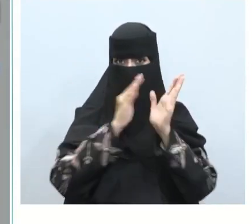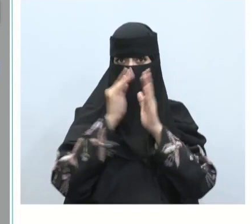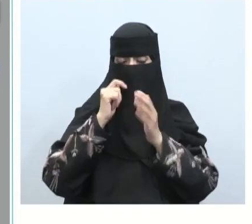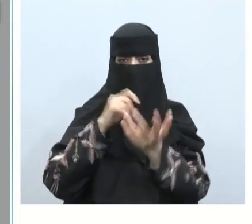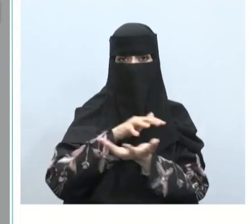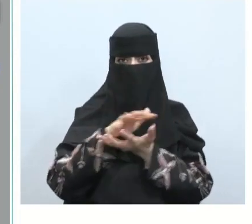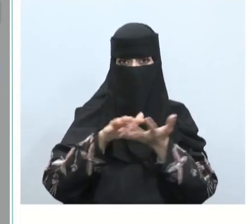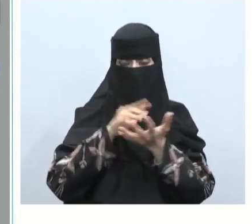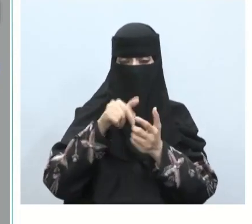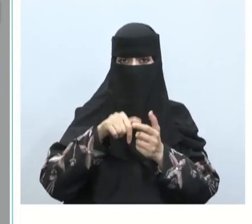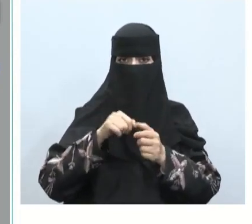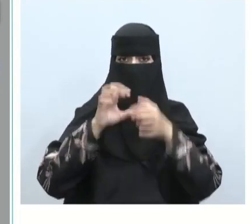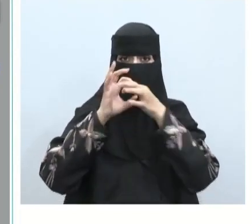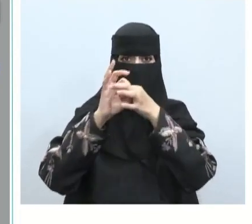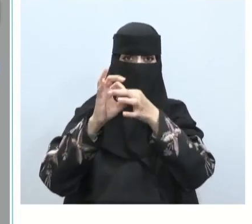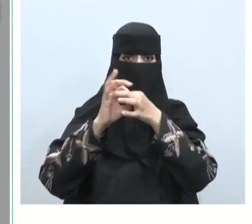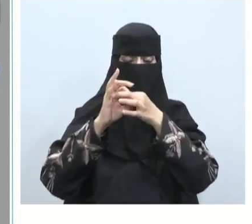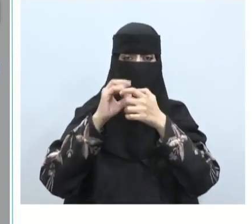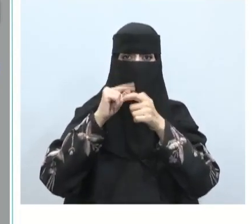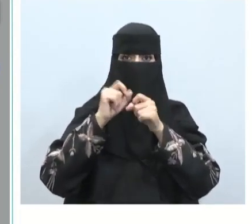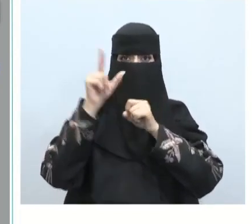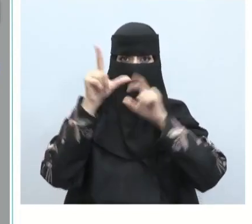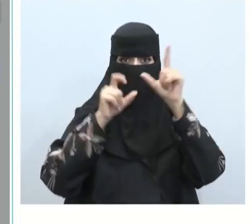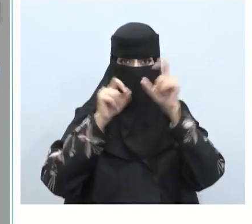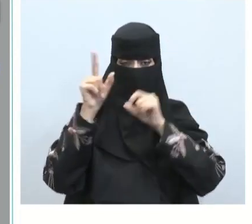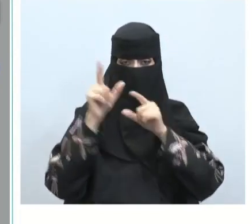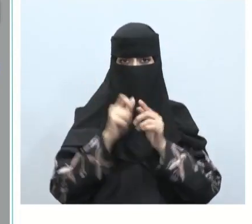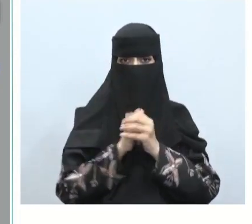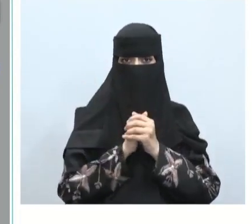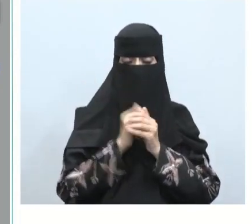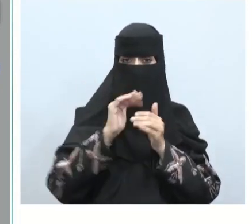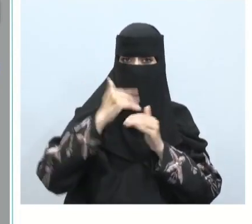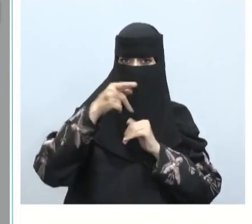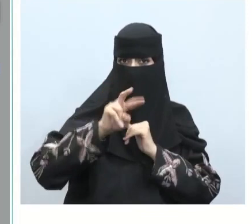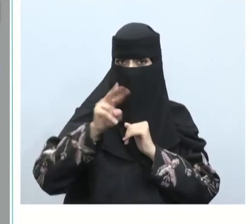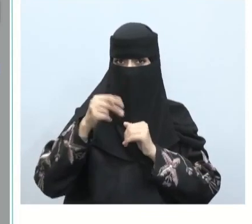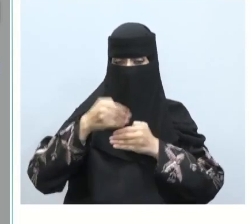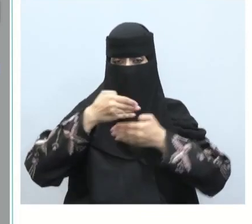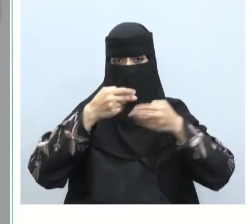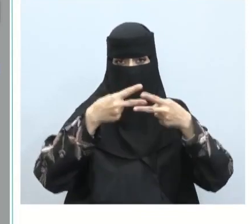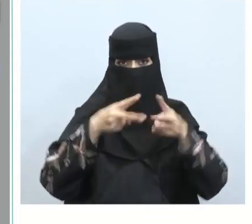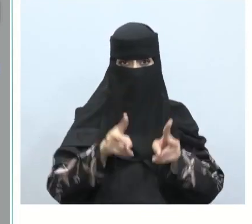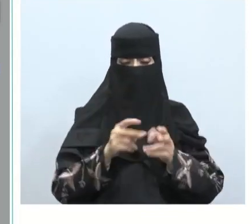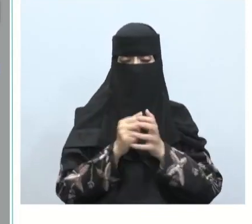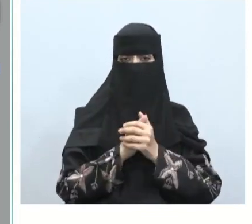مشكلات الاتصال بالانترنت ثم اضغط على انشاء